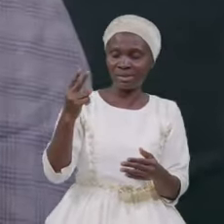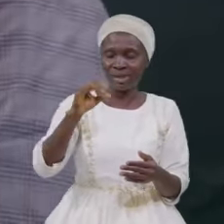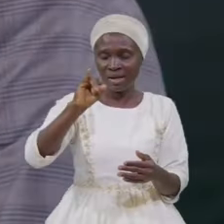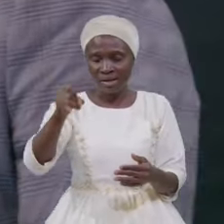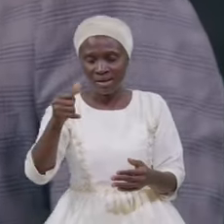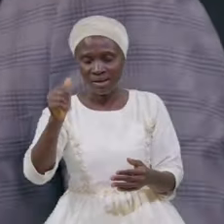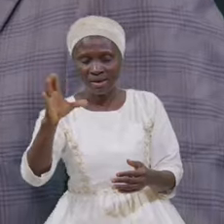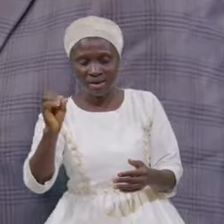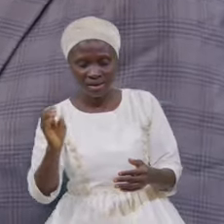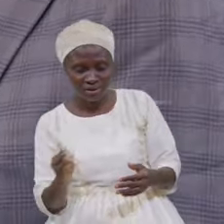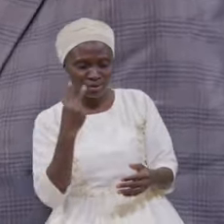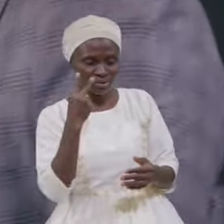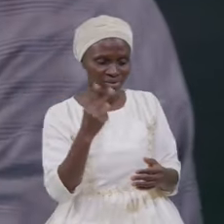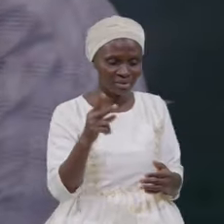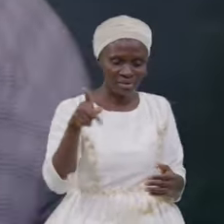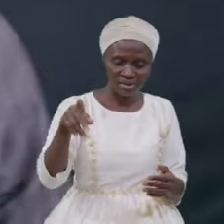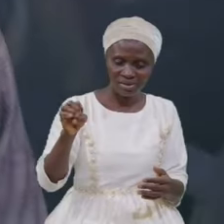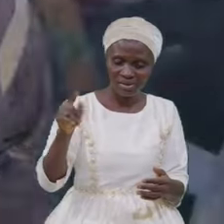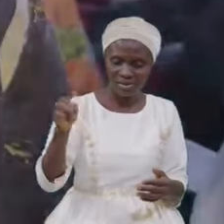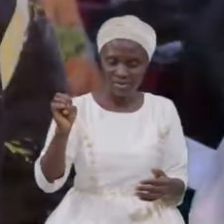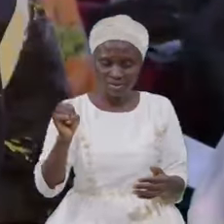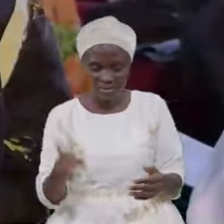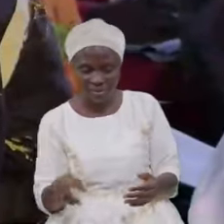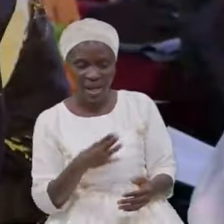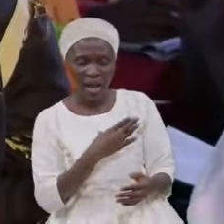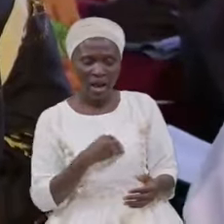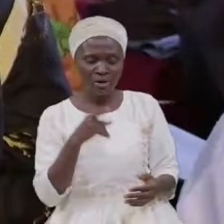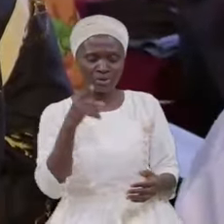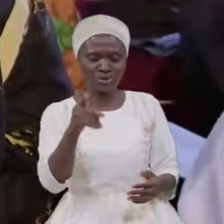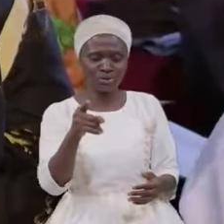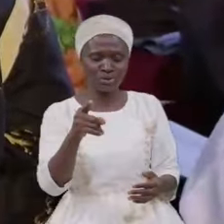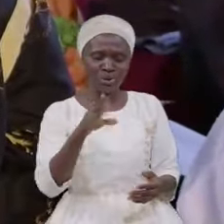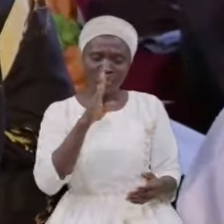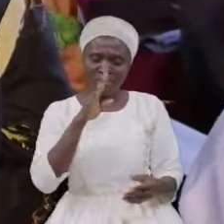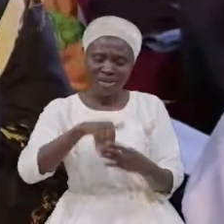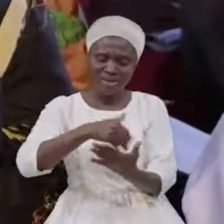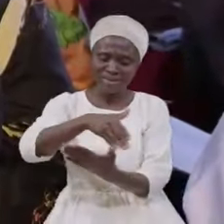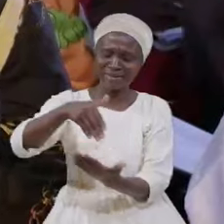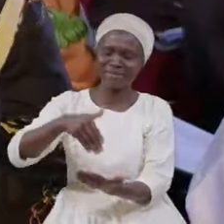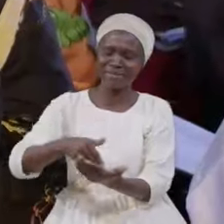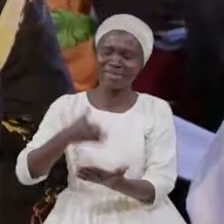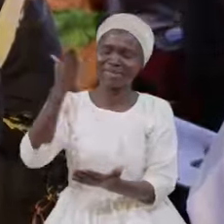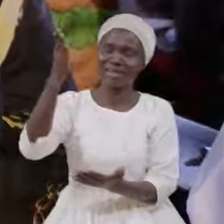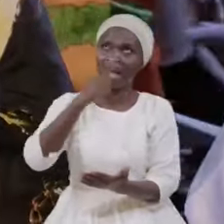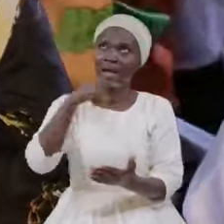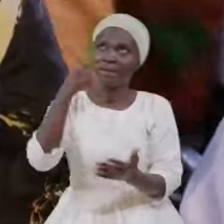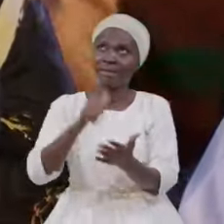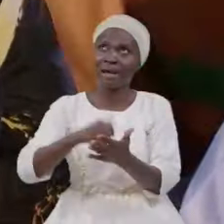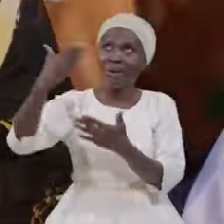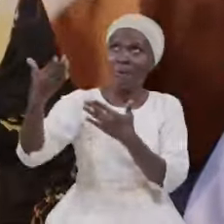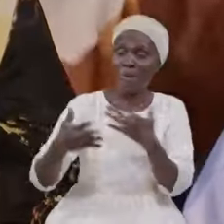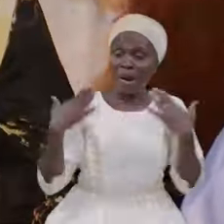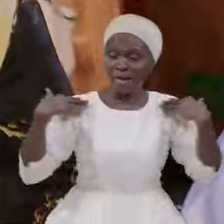tu seras au milieu d'eux et ils te diront bonne arrivée, bonne arrivée, bonne arrivée. Les anges vont t'accueillir à la maison au nom